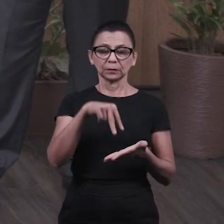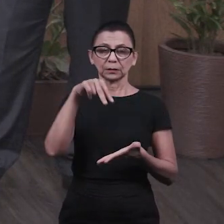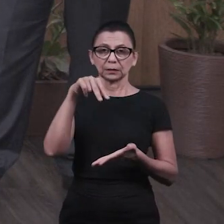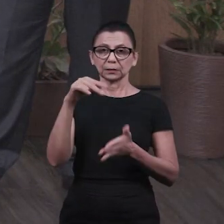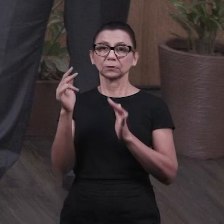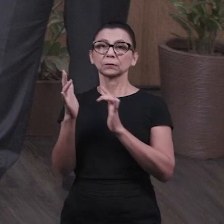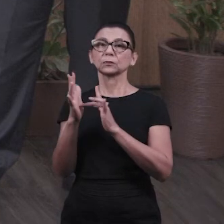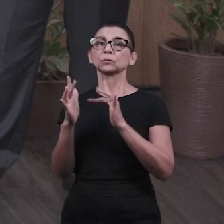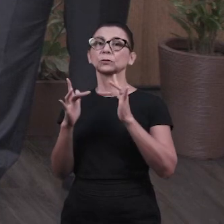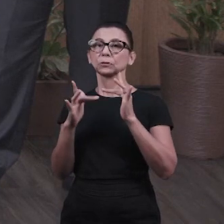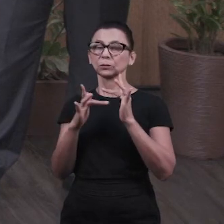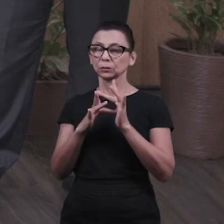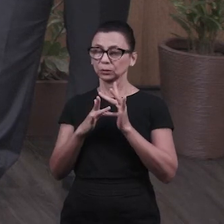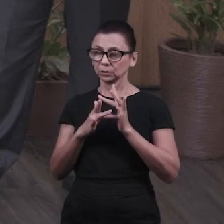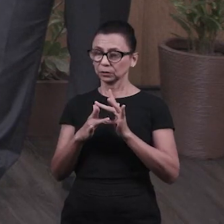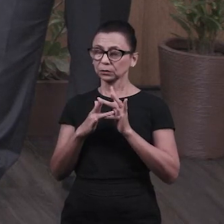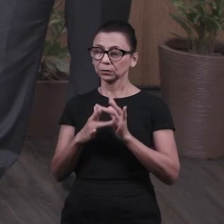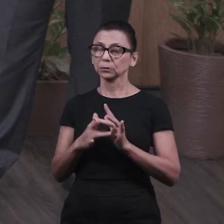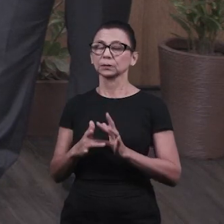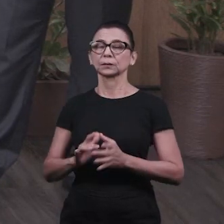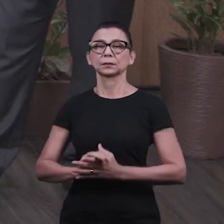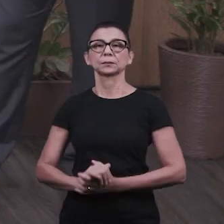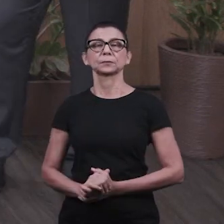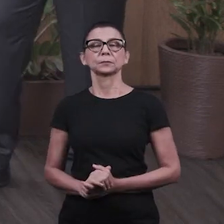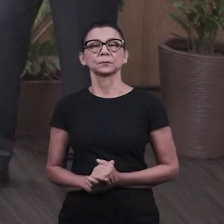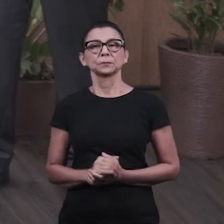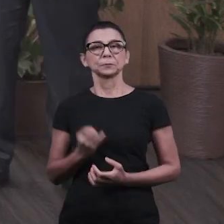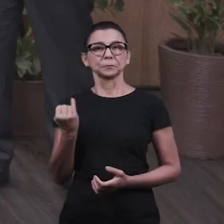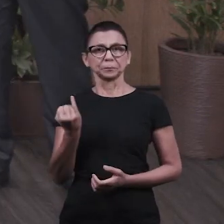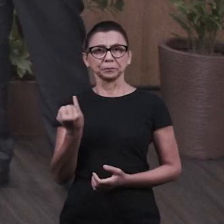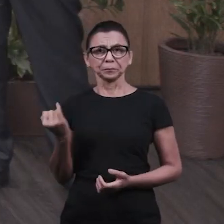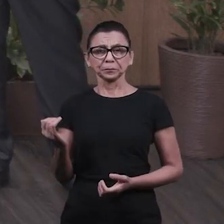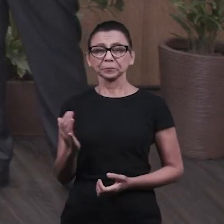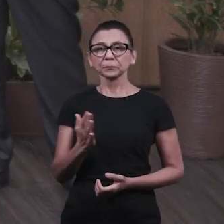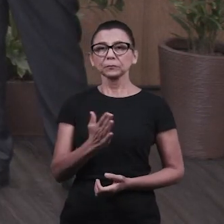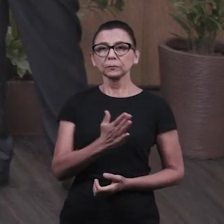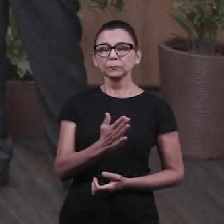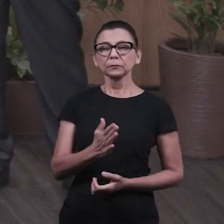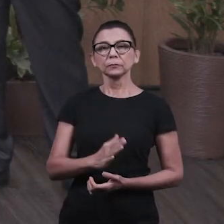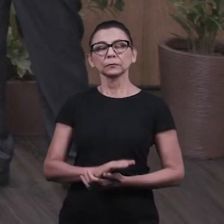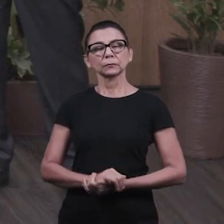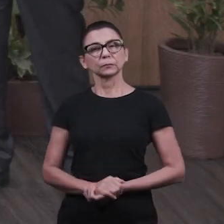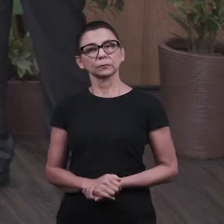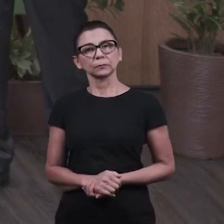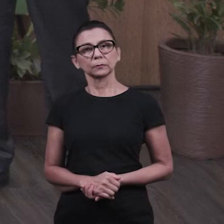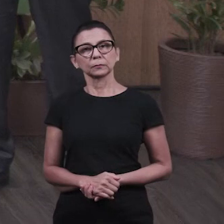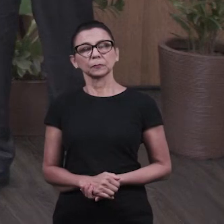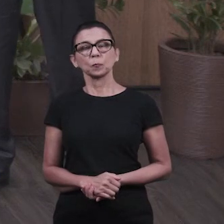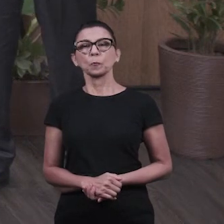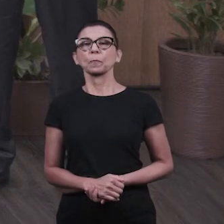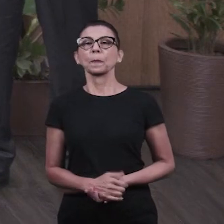Bible complète et avec la révélation du Saint-Esprit. Gloire à